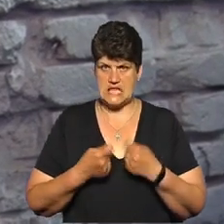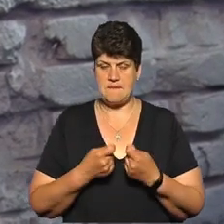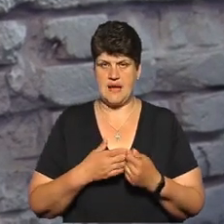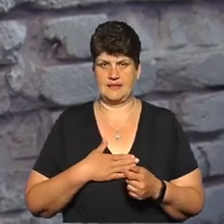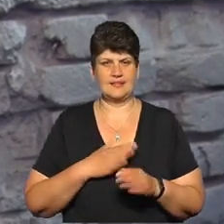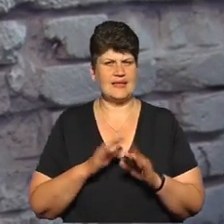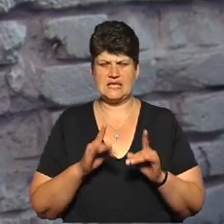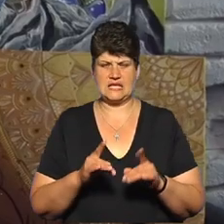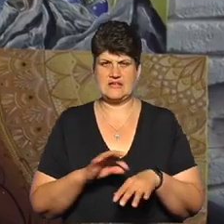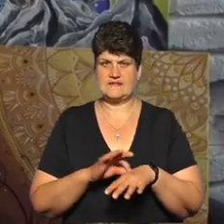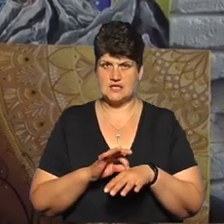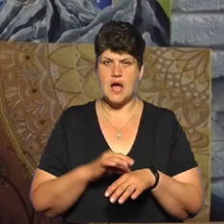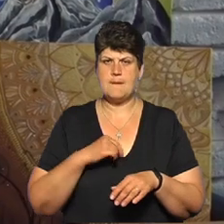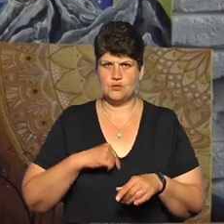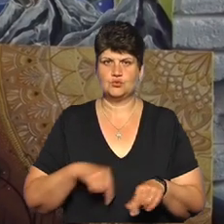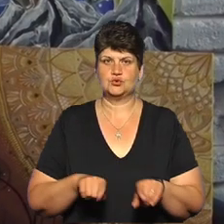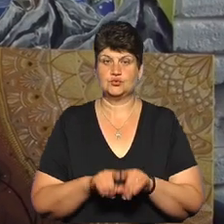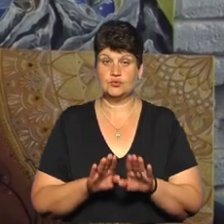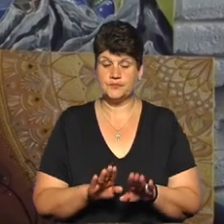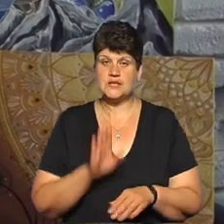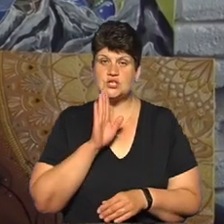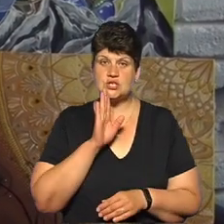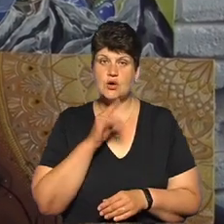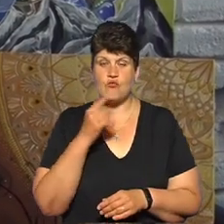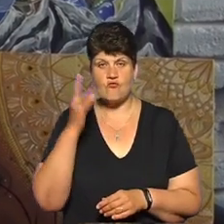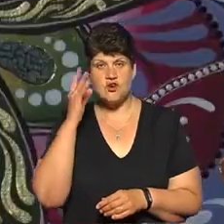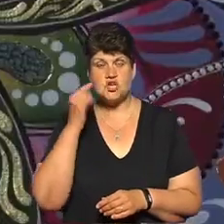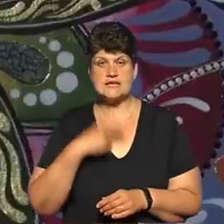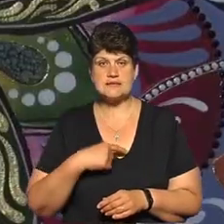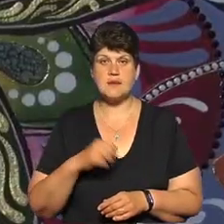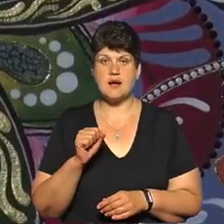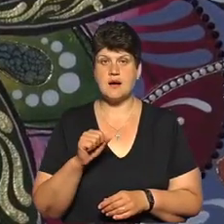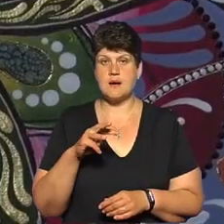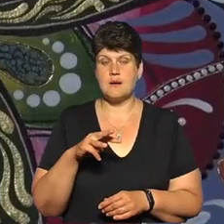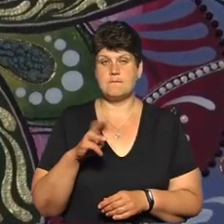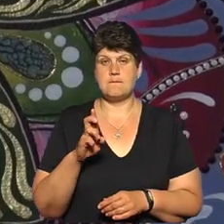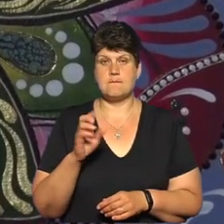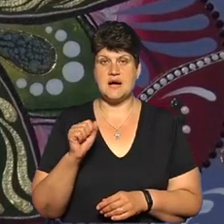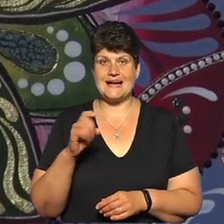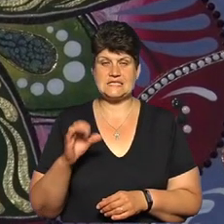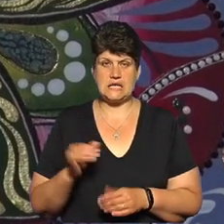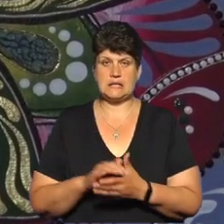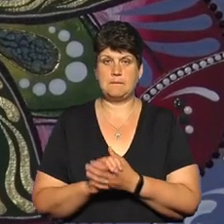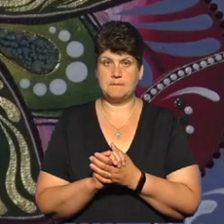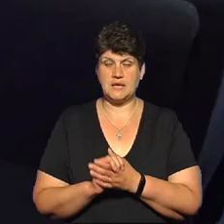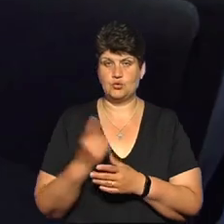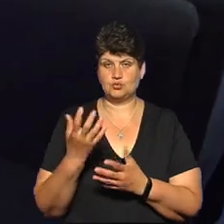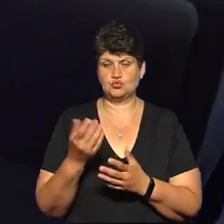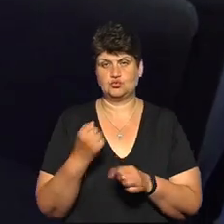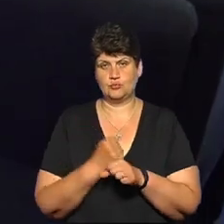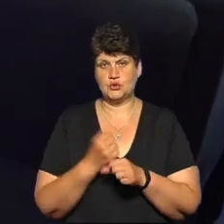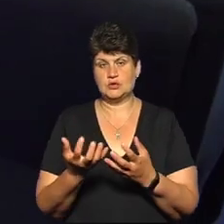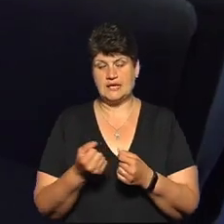й психологічно. Жінка каже, вважає себе амбасадоркою миру. За одну зі своїх робіт отримала премію «Блакитного голуба»